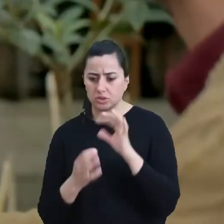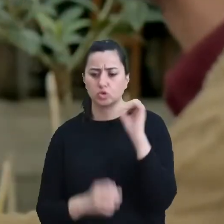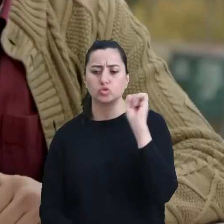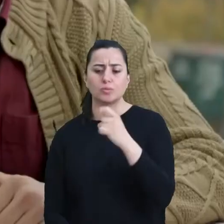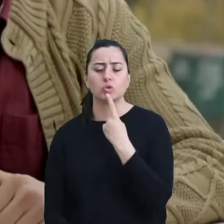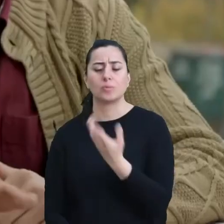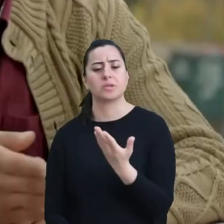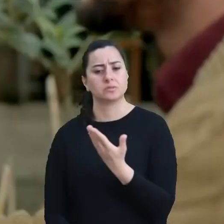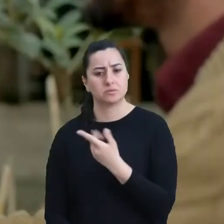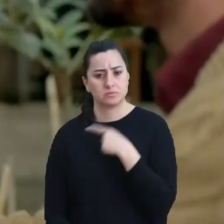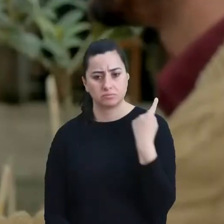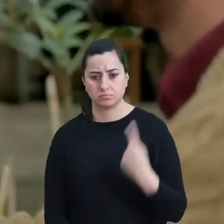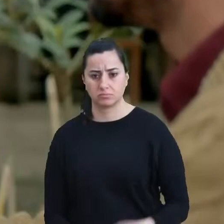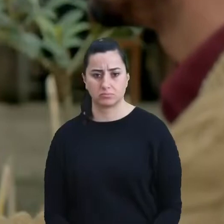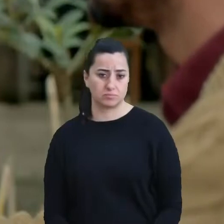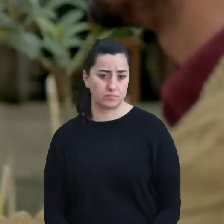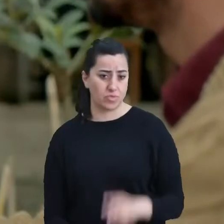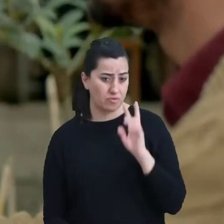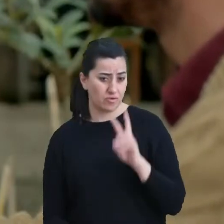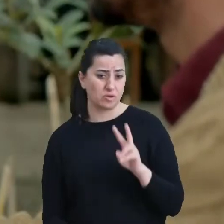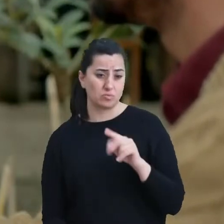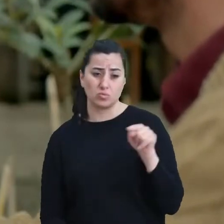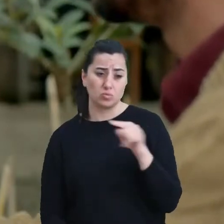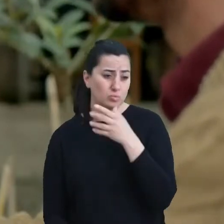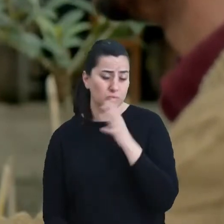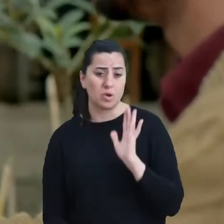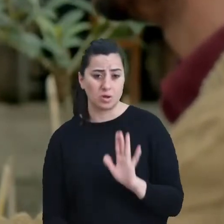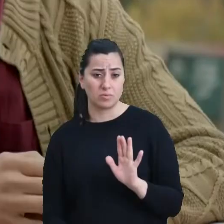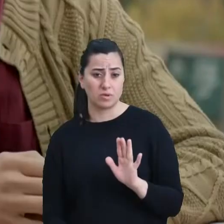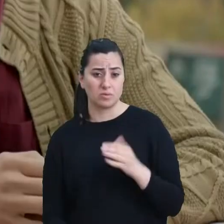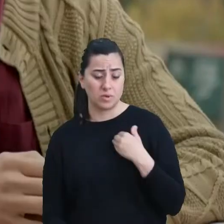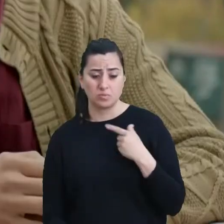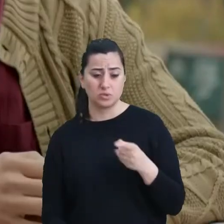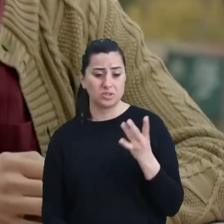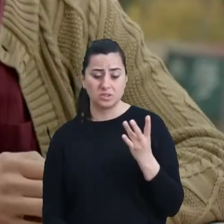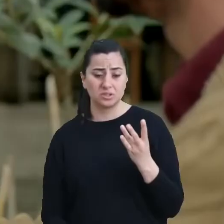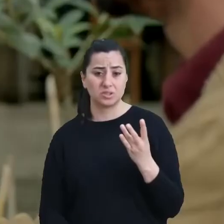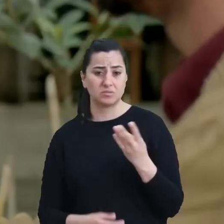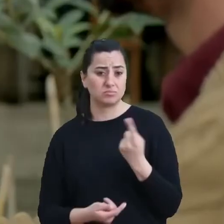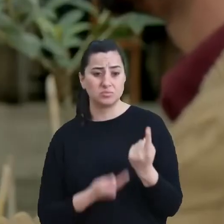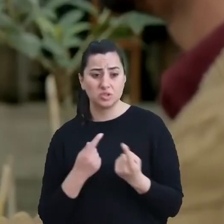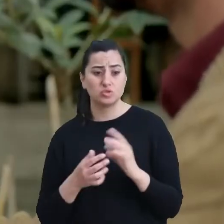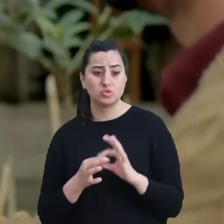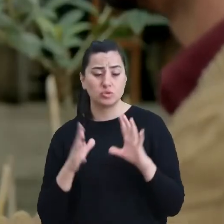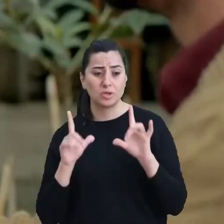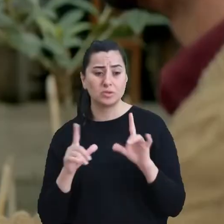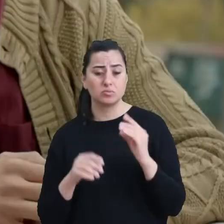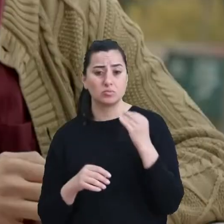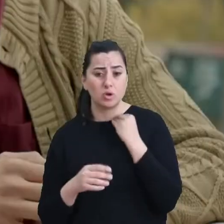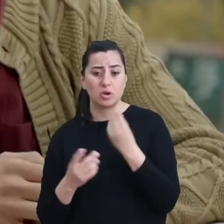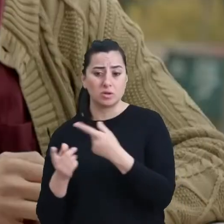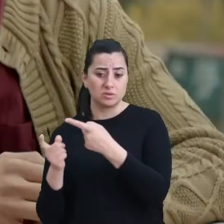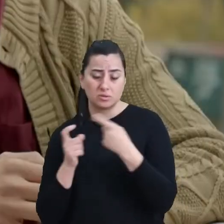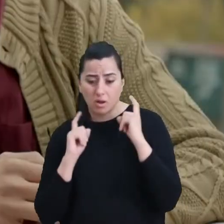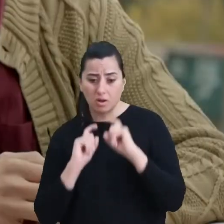düşmanına bile söylemez lan bu lafı. Vallahi Sadıç ben onu bunu bilmiyorum. Ben bu nişan mişan işle yani bir şekilde hallederim borcundan harcından